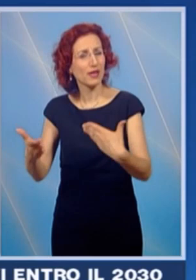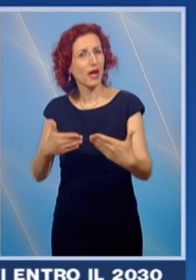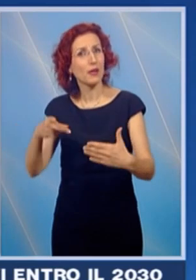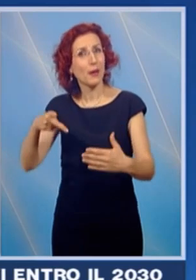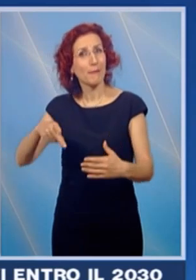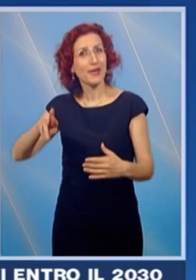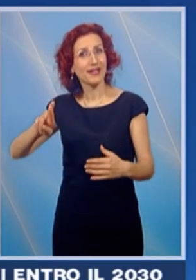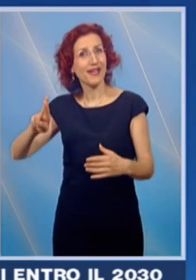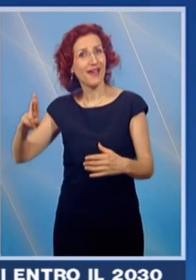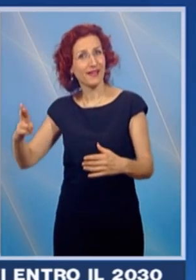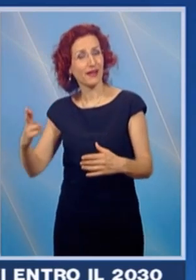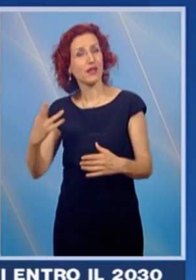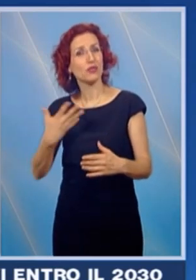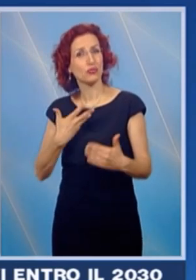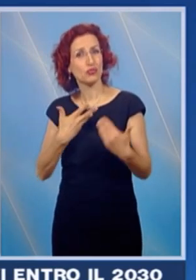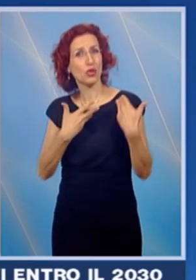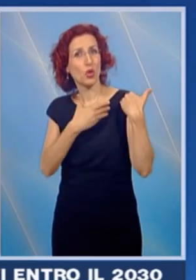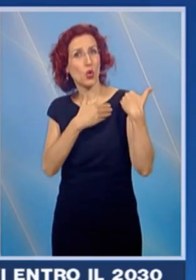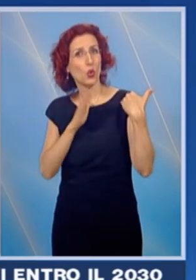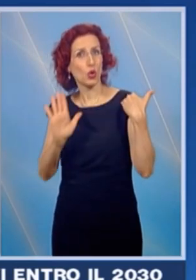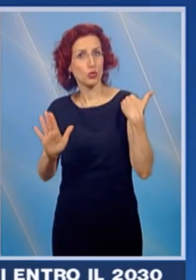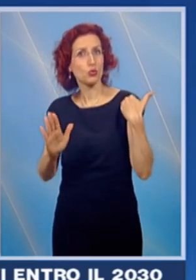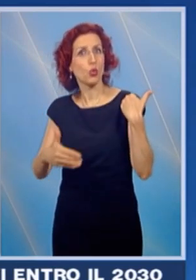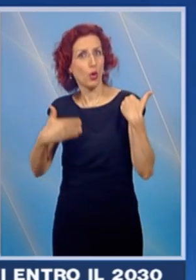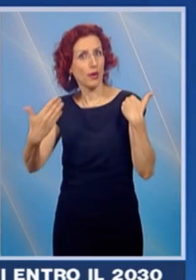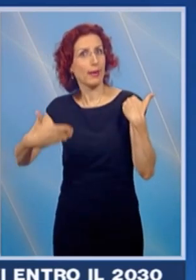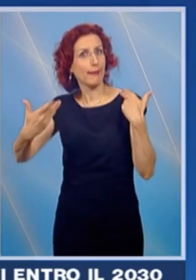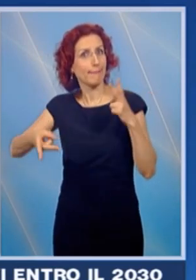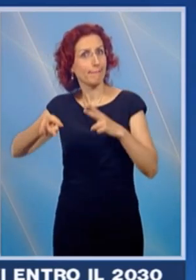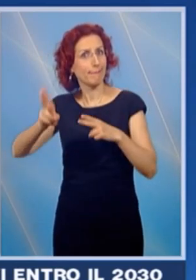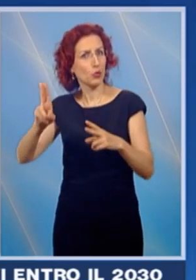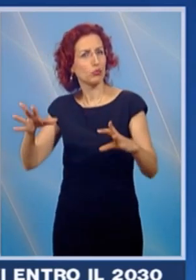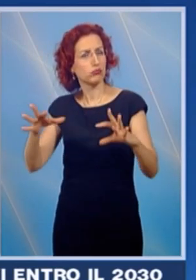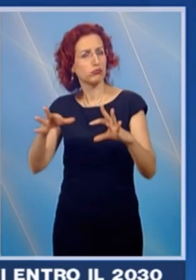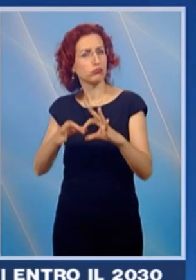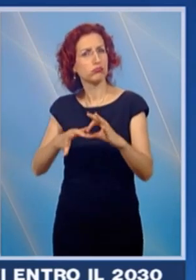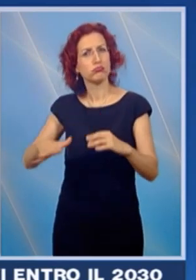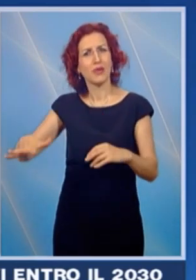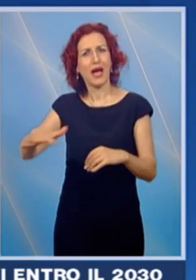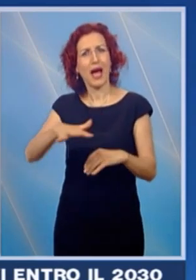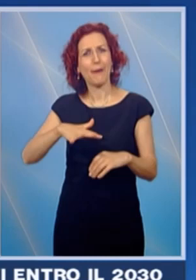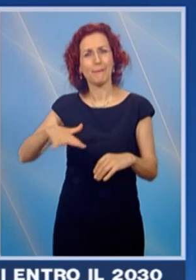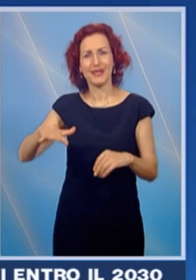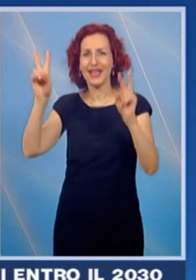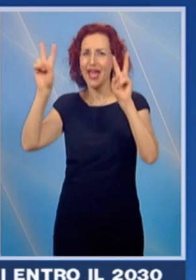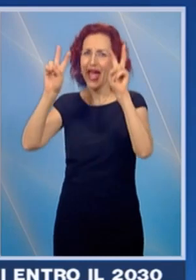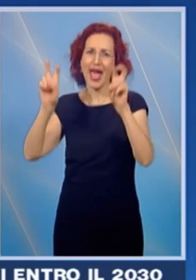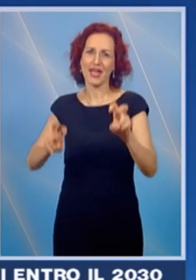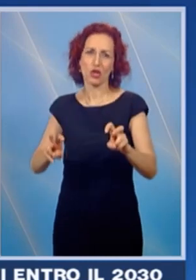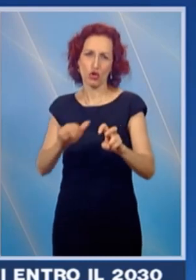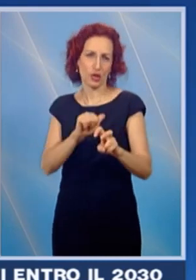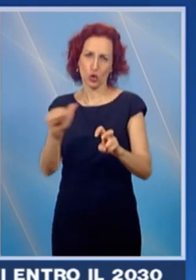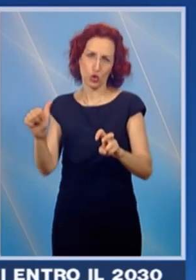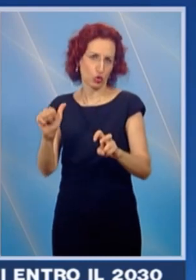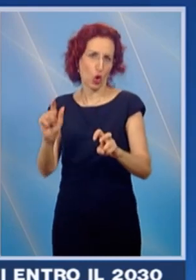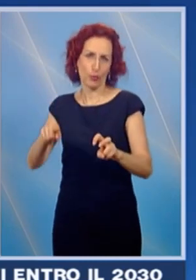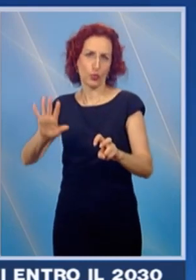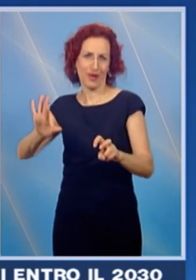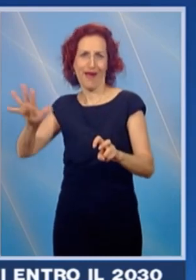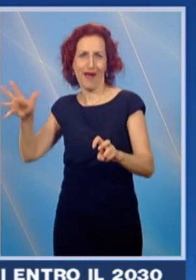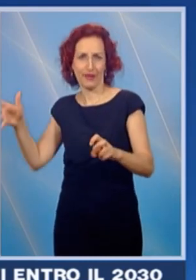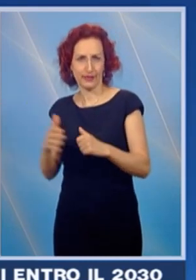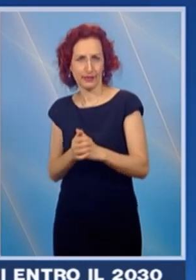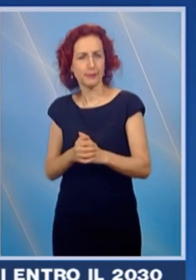è incrementato notevolmente ed ha riguardato ambiti che vanno oltre il settore energetico. Basti pensare alle